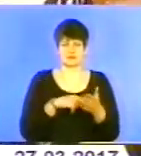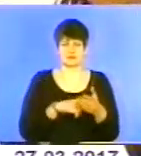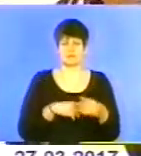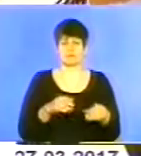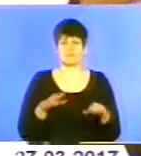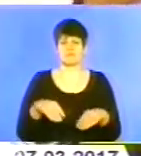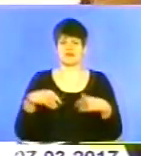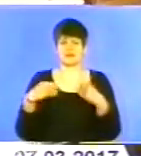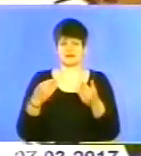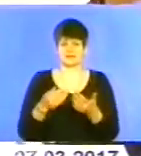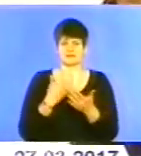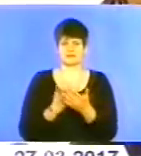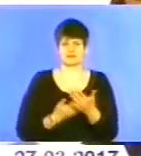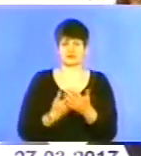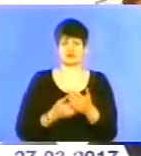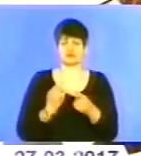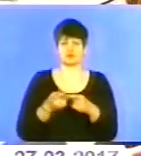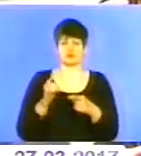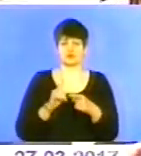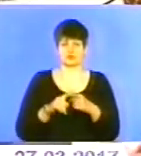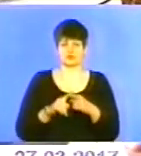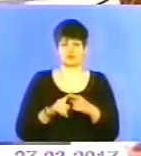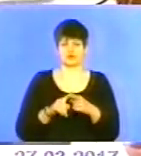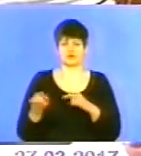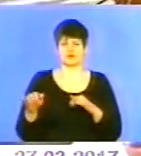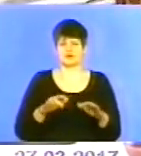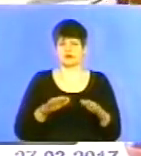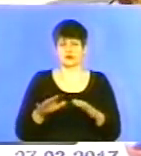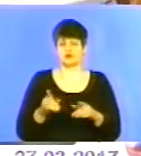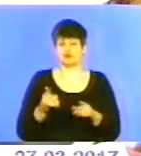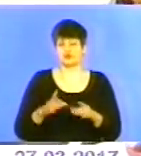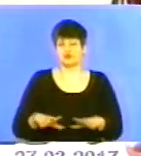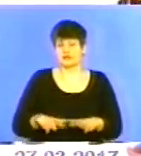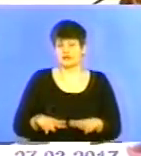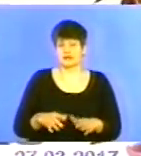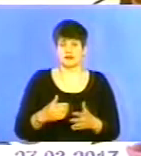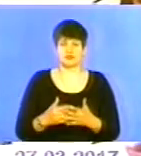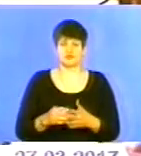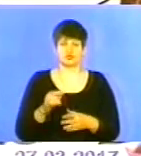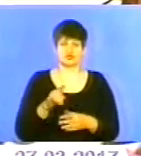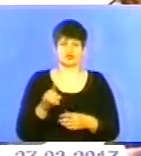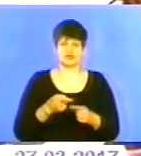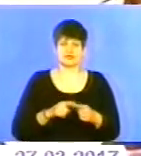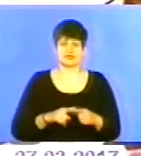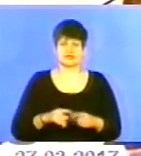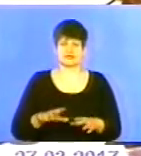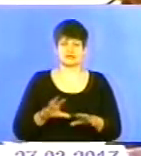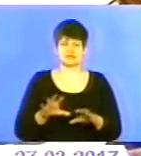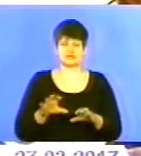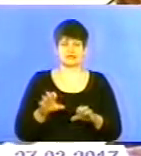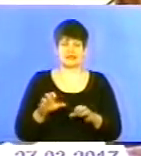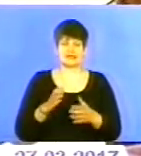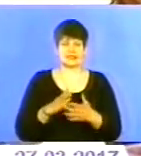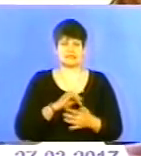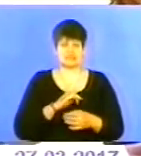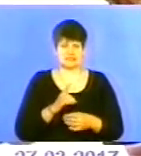як ознаку цього флешмобу з міста в місто. Чому саме кінь? Напевно, тому що ця тварина дуже є сильна, витривала і яка